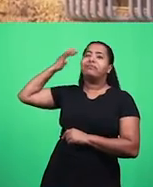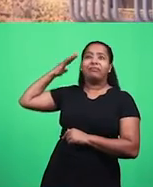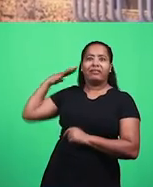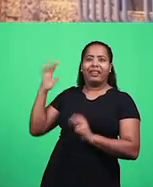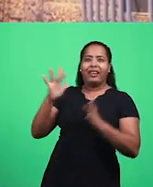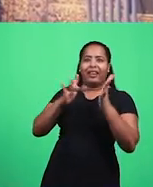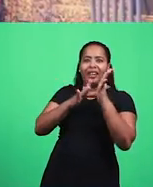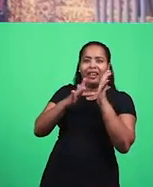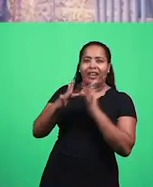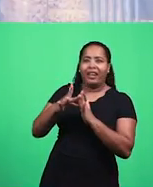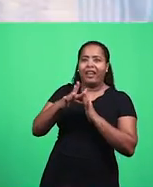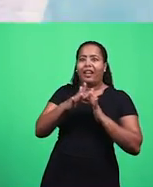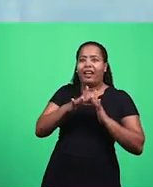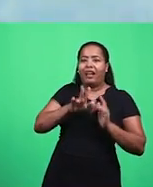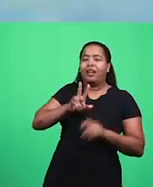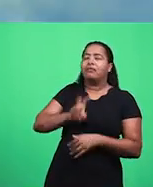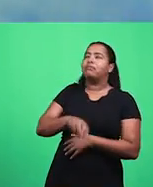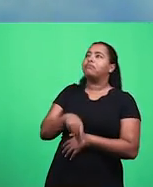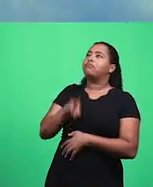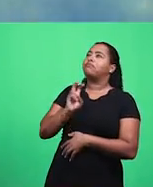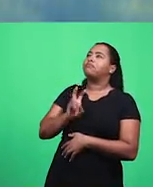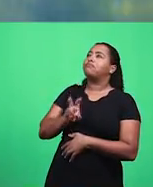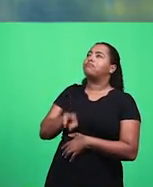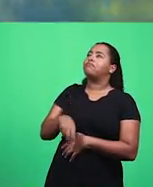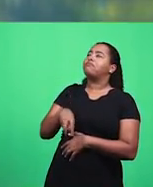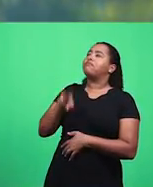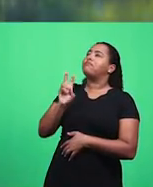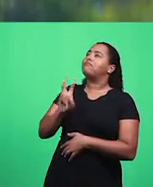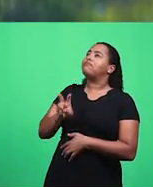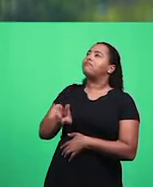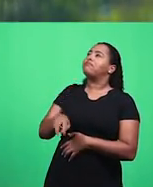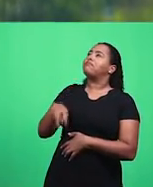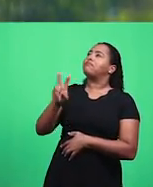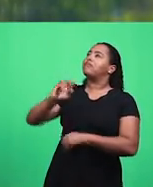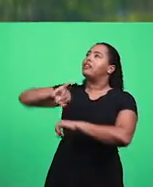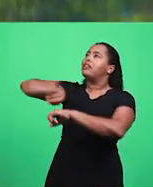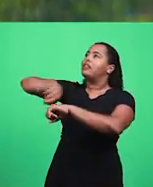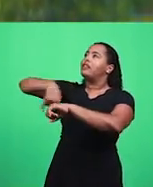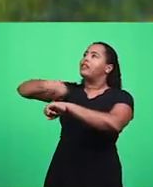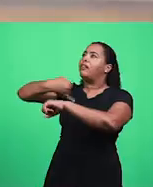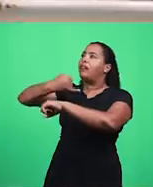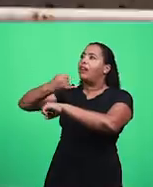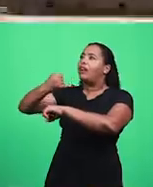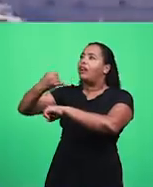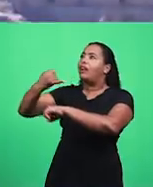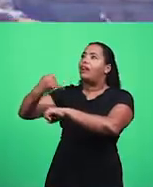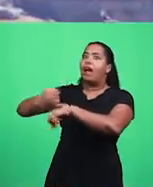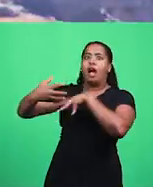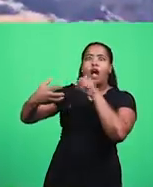Иисус шел по пути, подымаясь в Иерусалим.